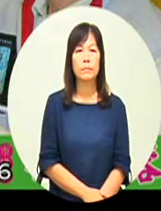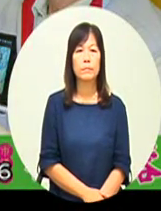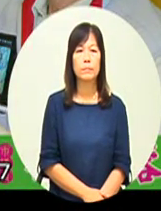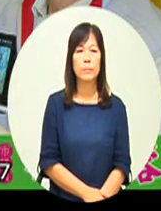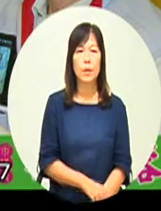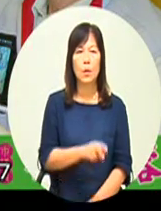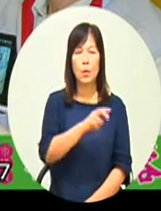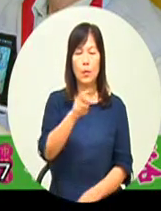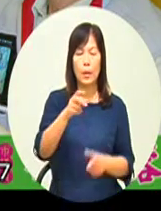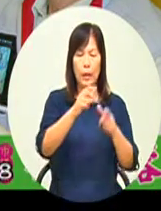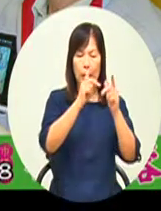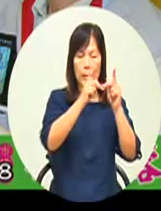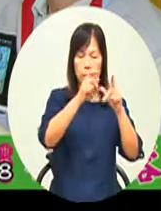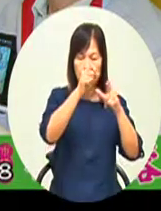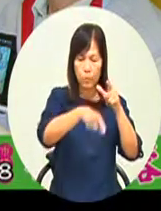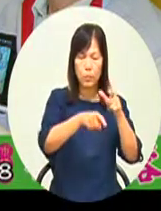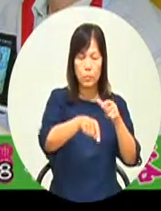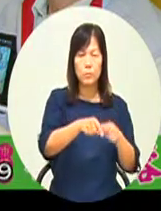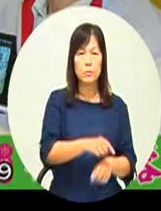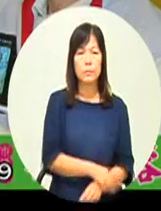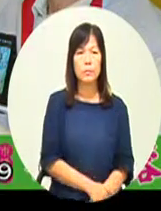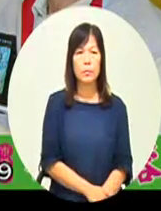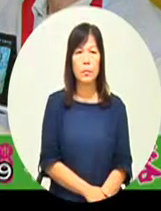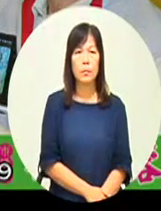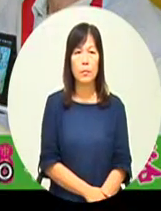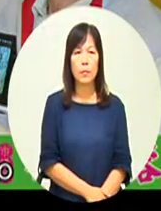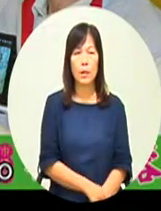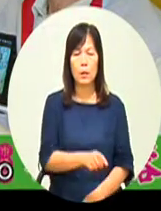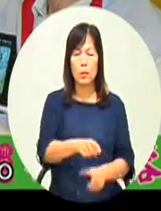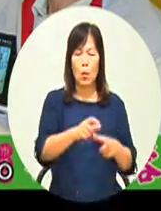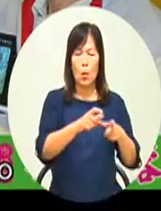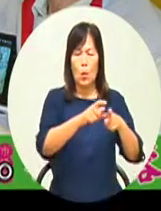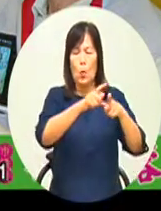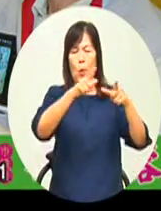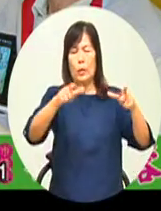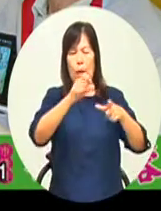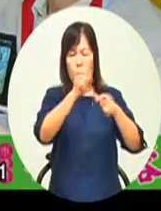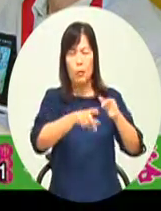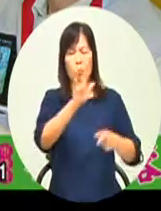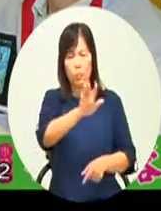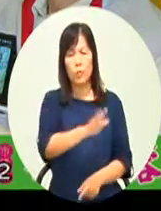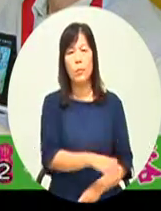捷运公司，它是一个这么大间的公司。